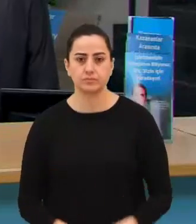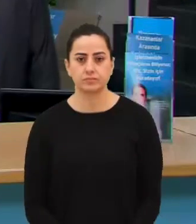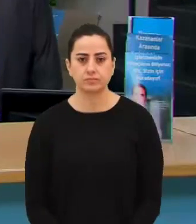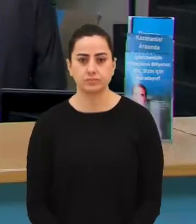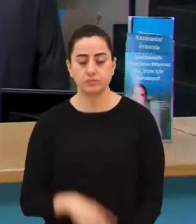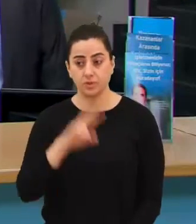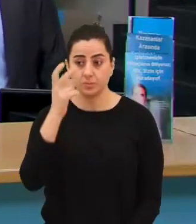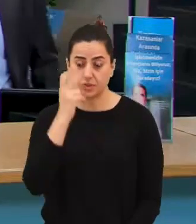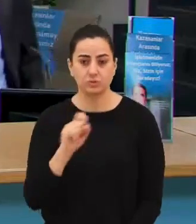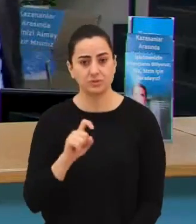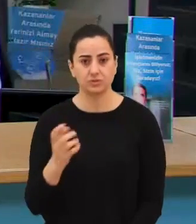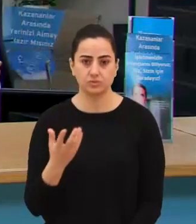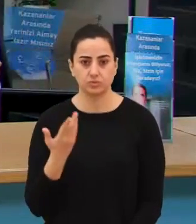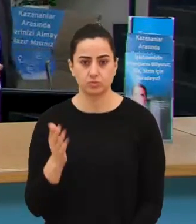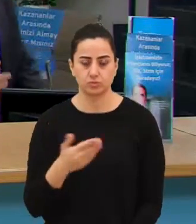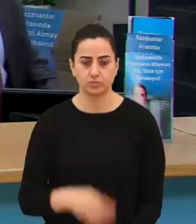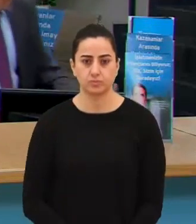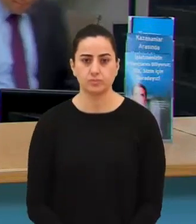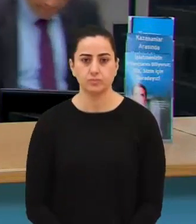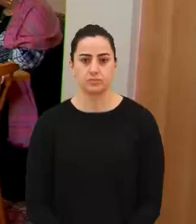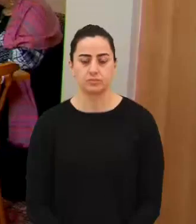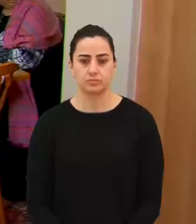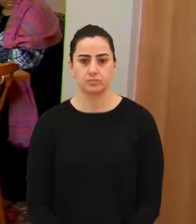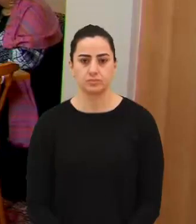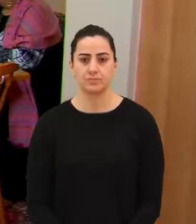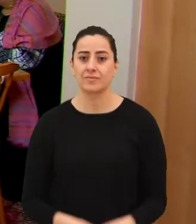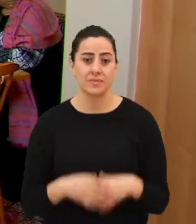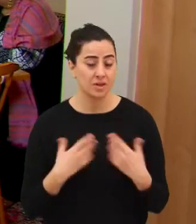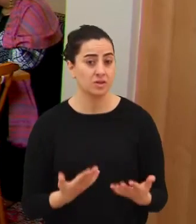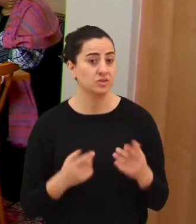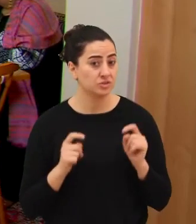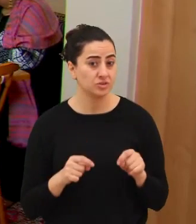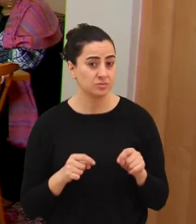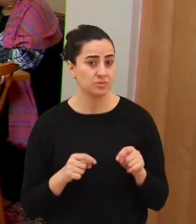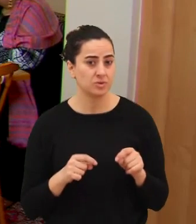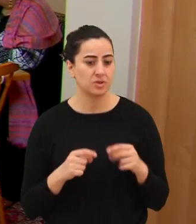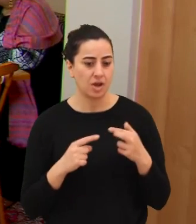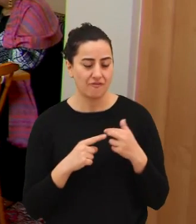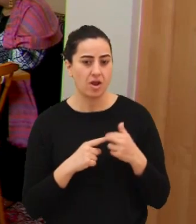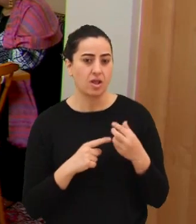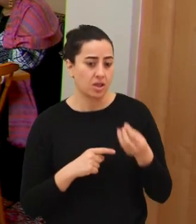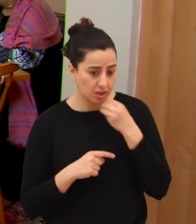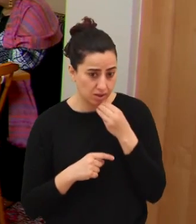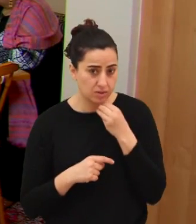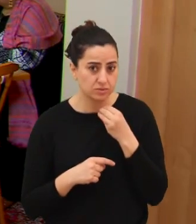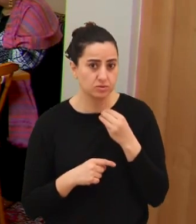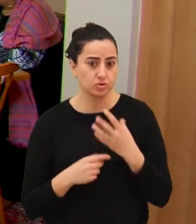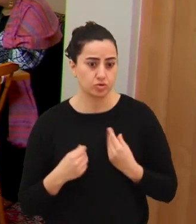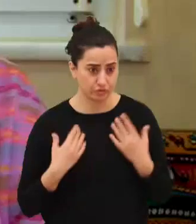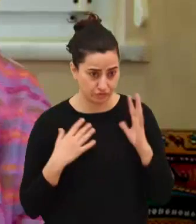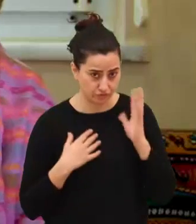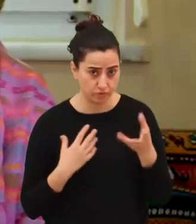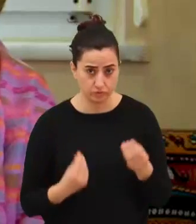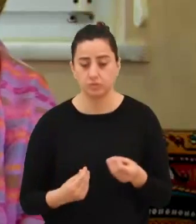ters bakıyorlar. Hadi hadi hadi. Kolay gelsin. Yani şimdi o revani yiyince süt artar değil